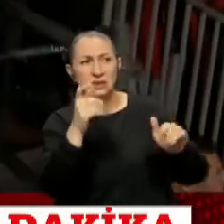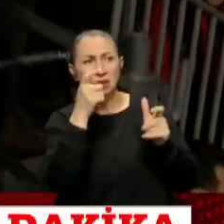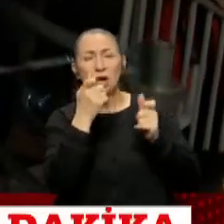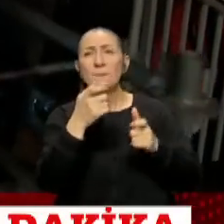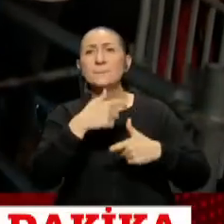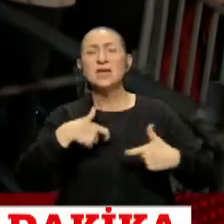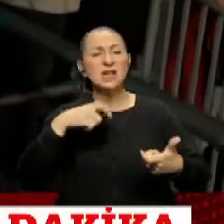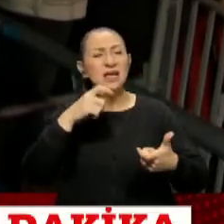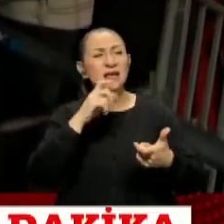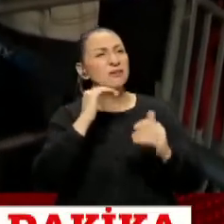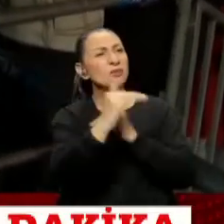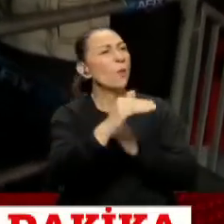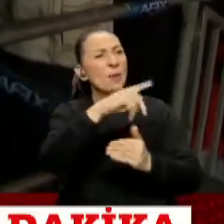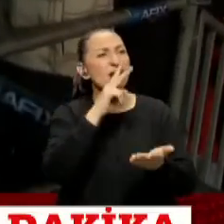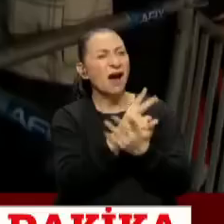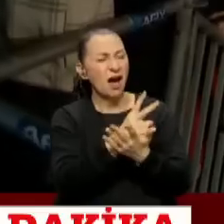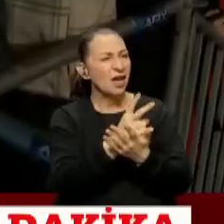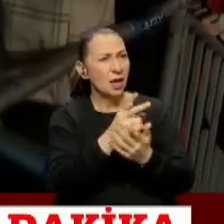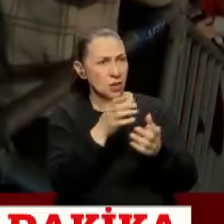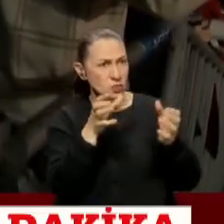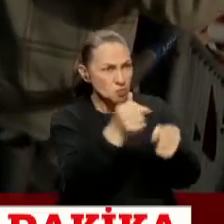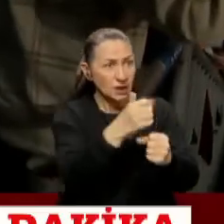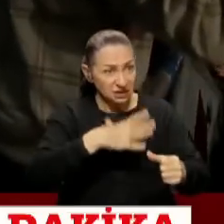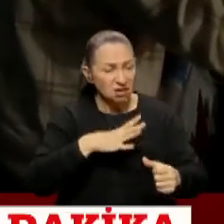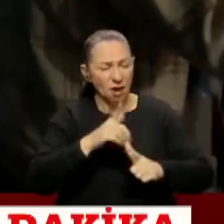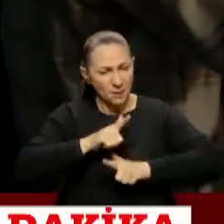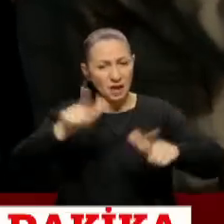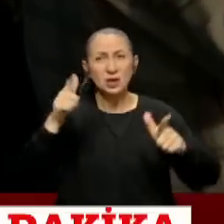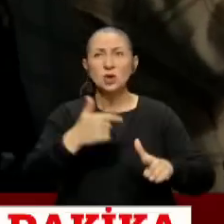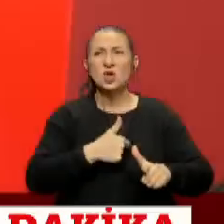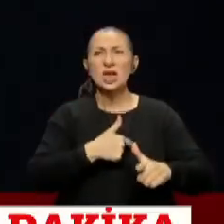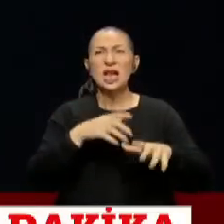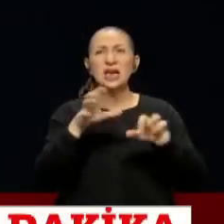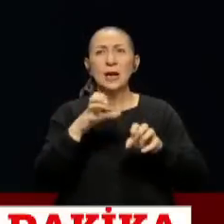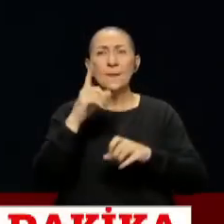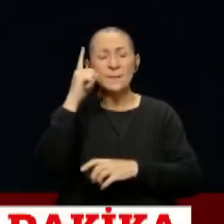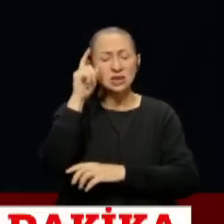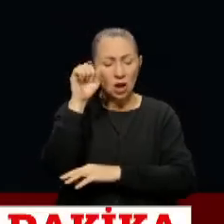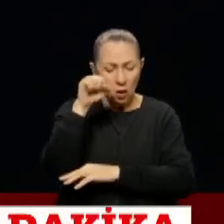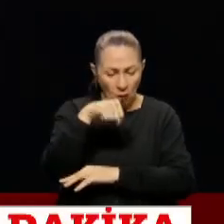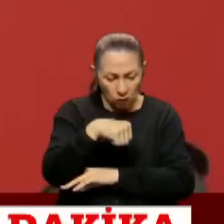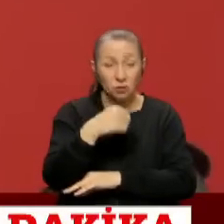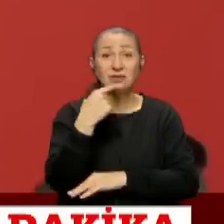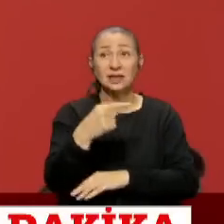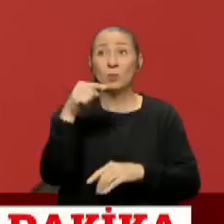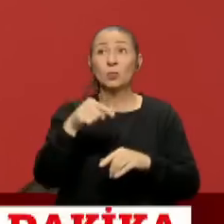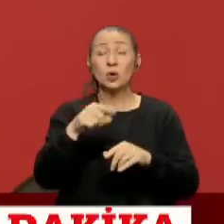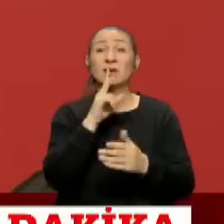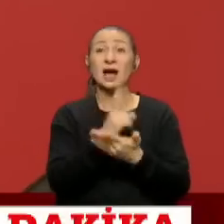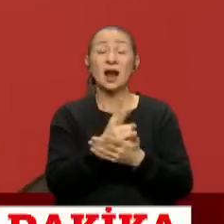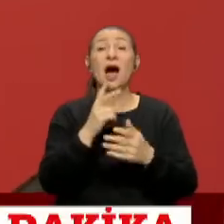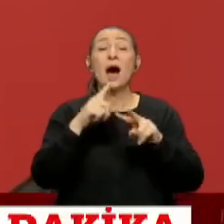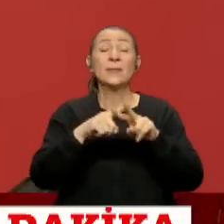iradeyi esir alanlara sesinizi yükseltin dedi. Biliyorum. Evet. Yürekleri dağlandı, başları öne eğildi dedi bu kararla